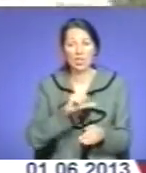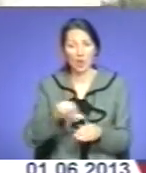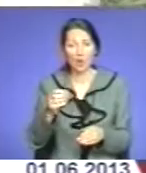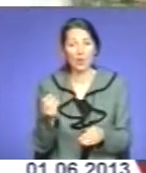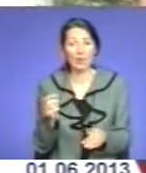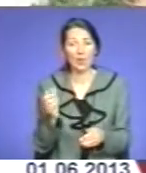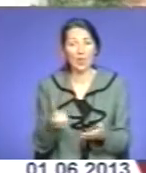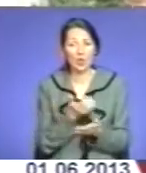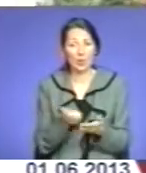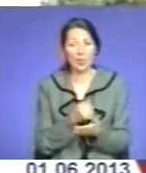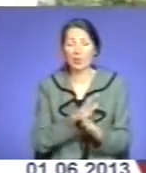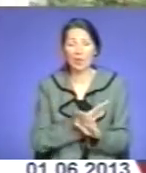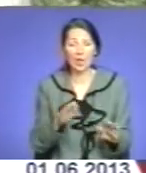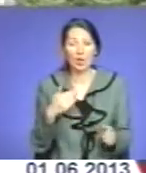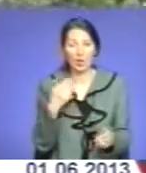своїм трудом